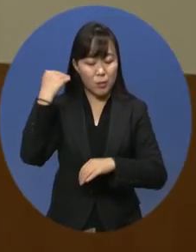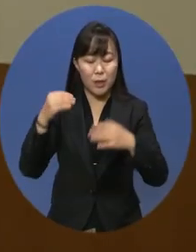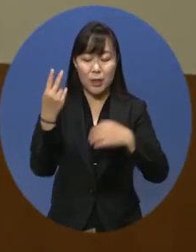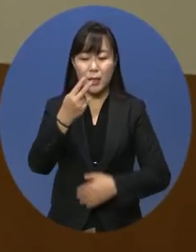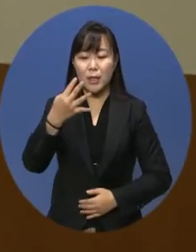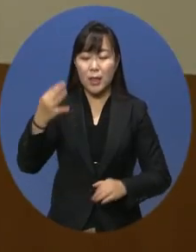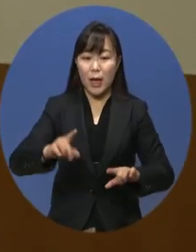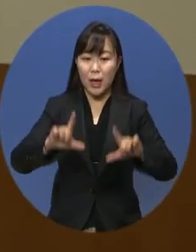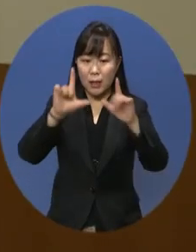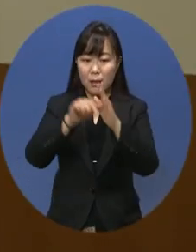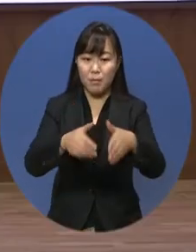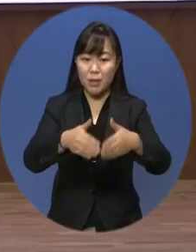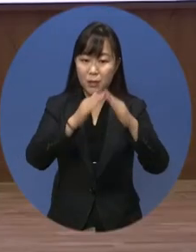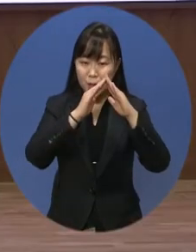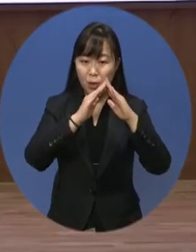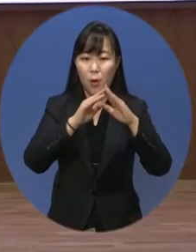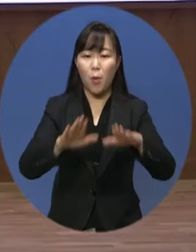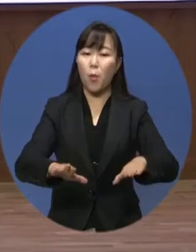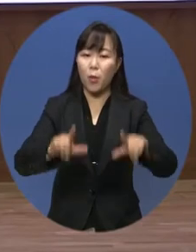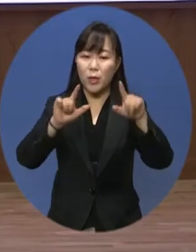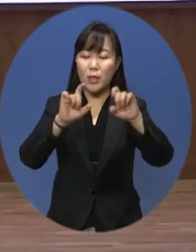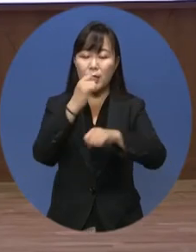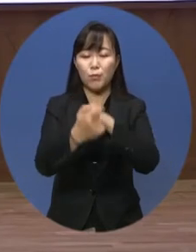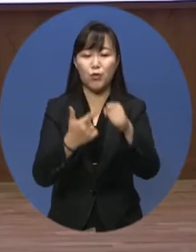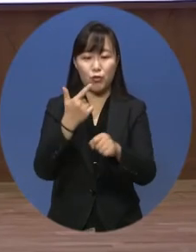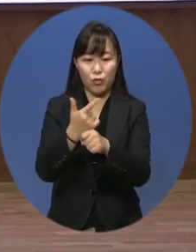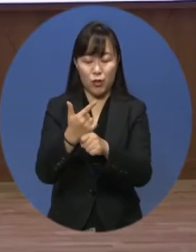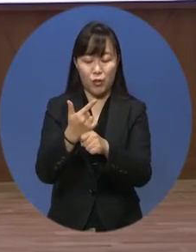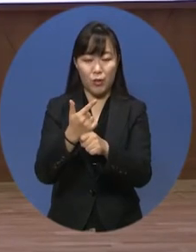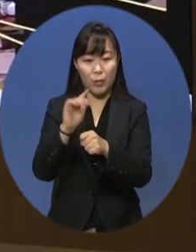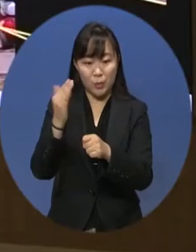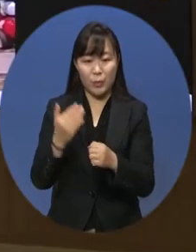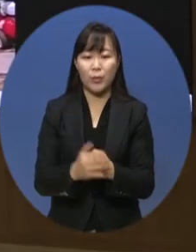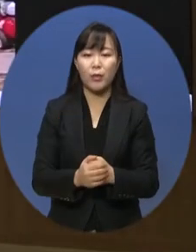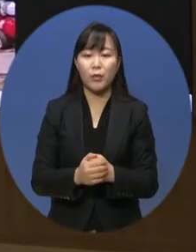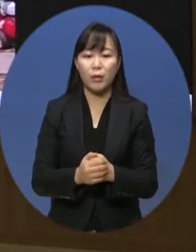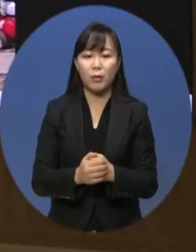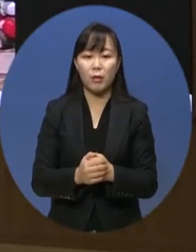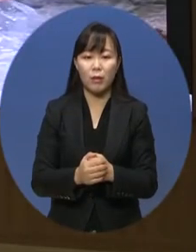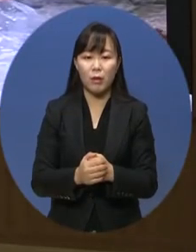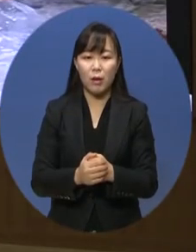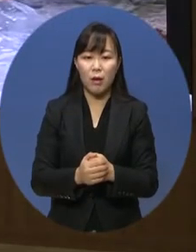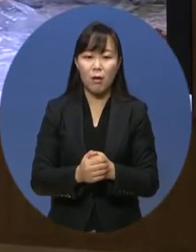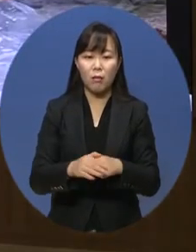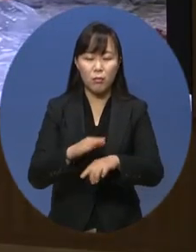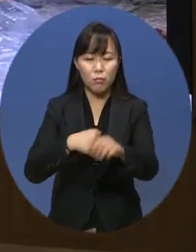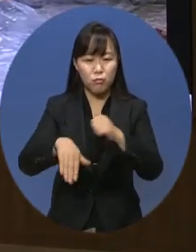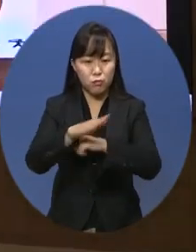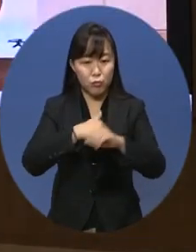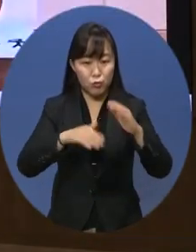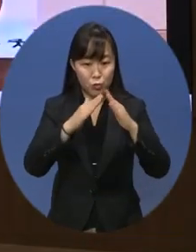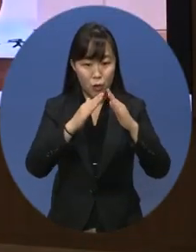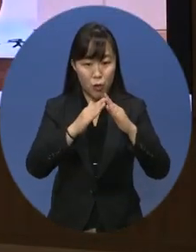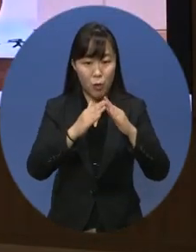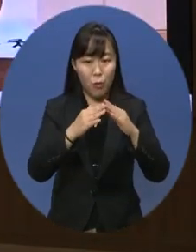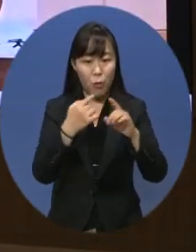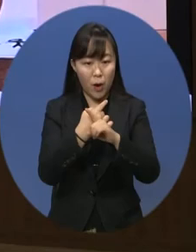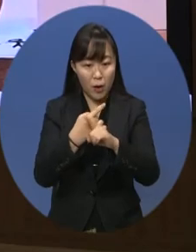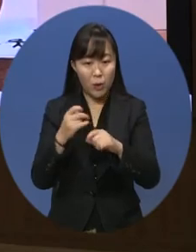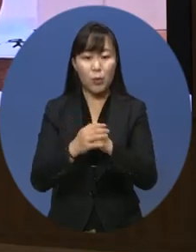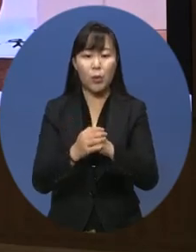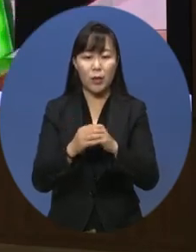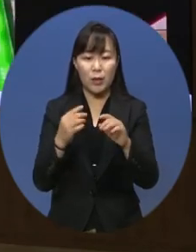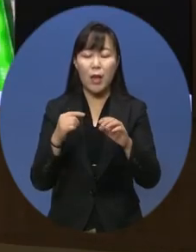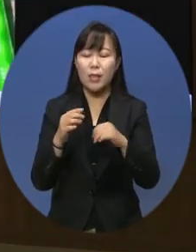지난 2004년 설립되어 올해로 16년째를 맞이하고 있으며 차상위 계층 주거 환경 개선 사업, 찾아가는 문화